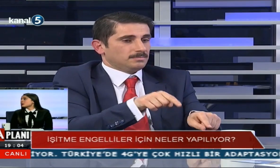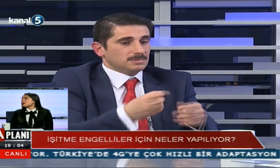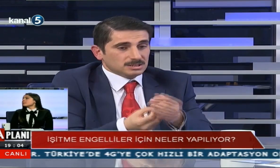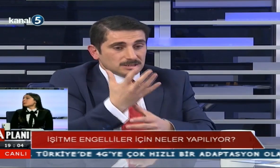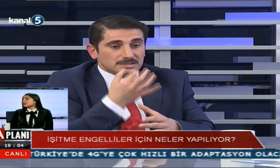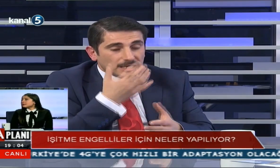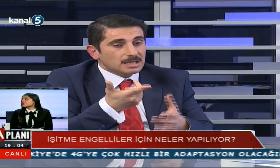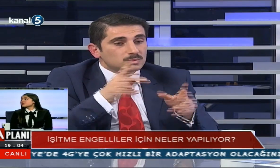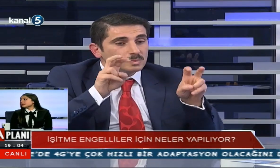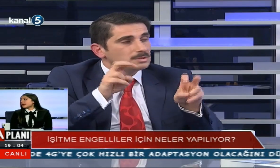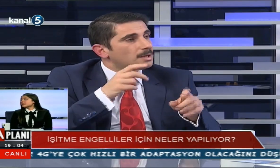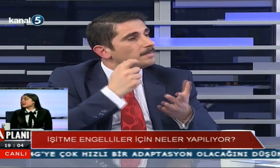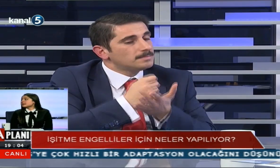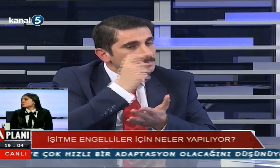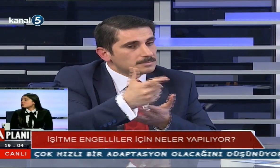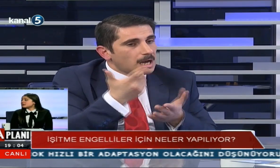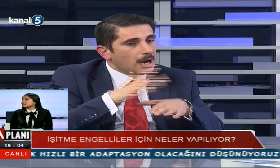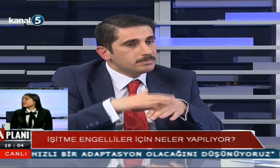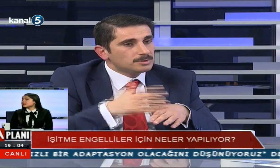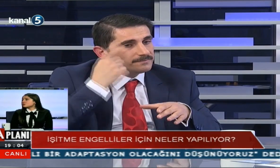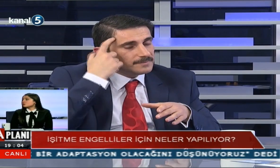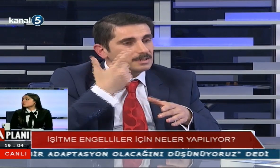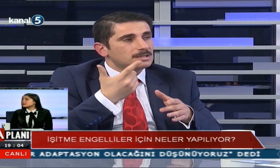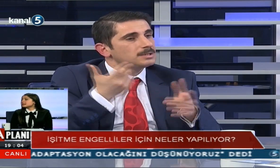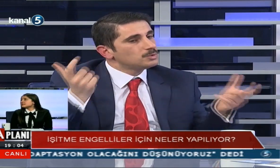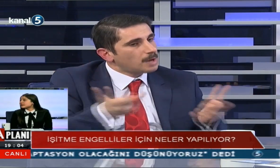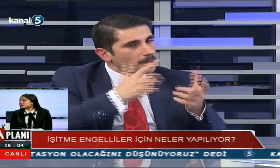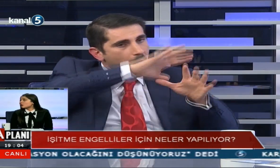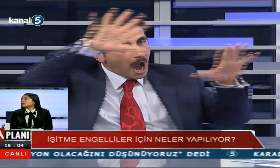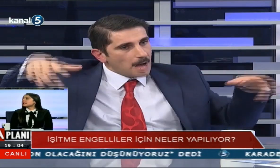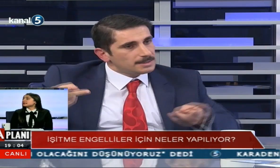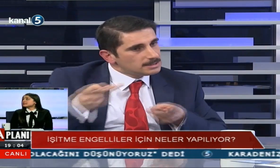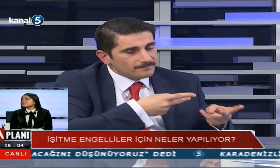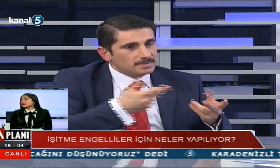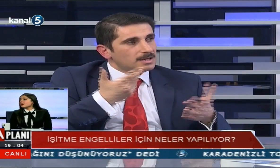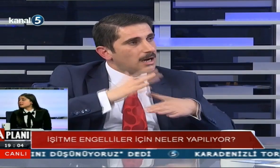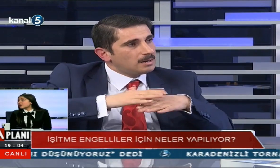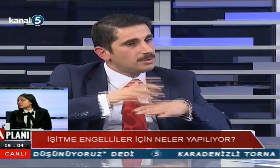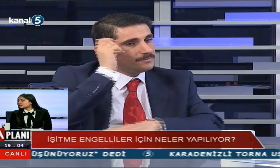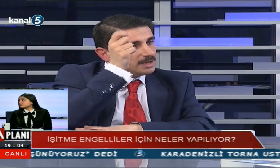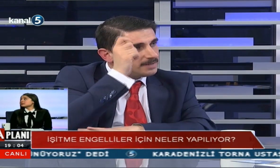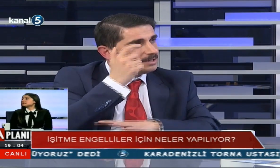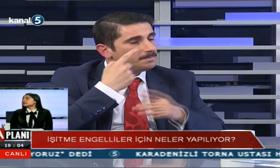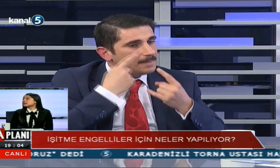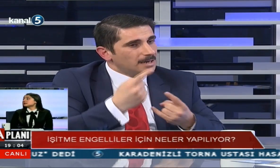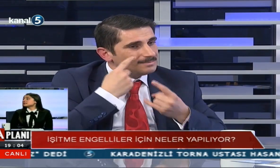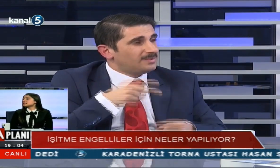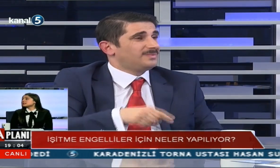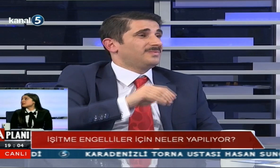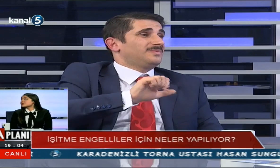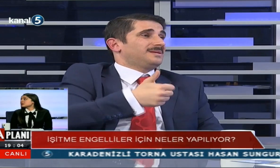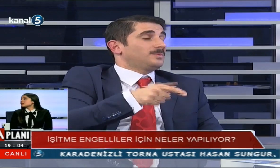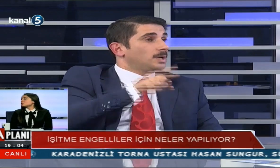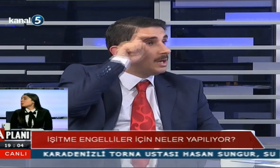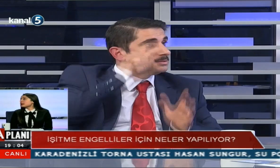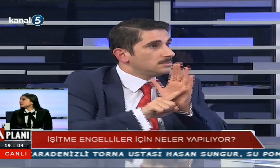gidiyoruz. Madem işitme engelli derneklerin kurulmasına, federasyonun kurulmasına izin veriliyor, denetimler arttırılmalı,